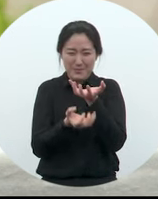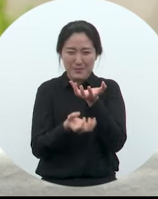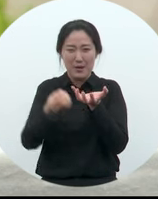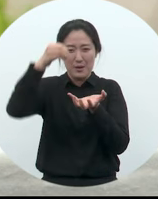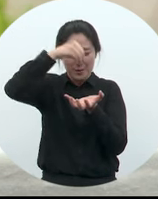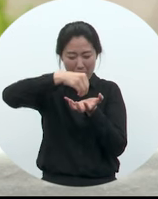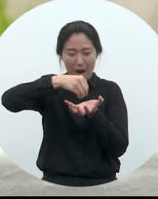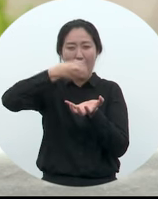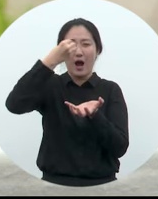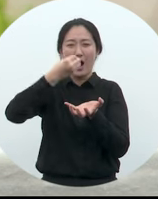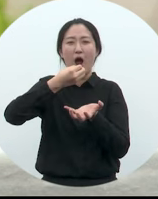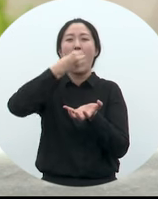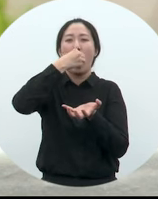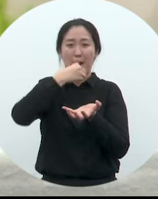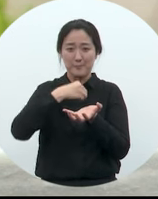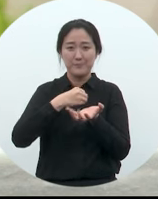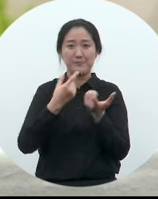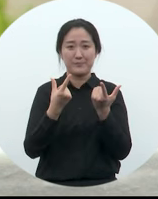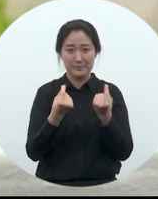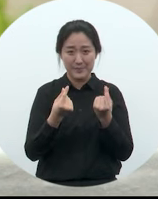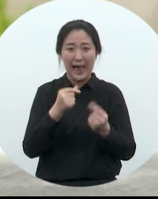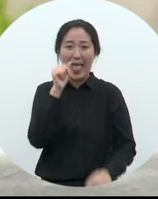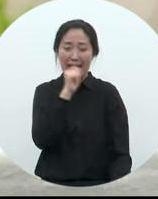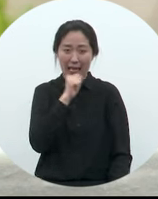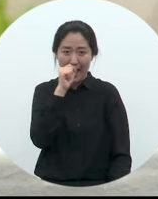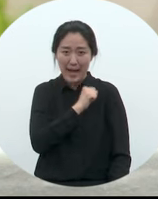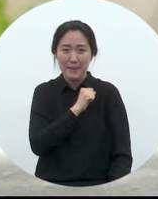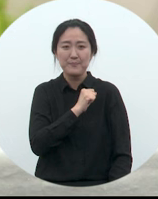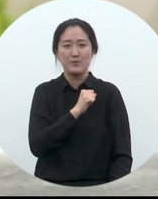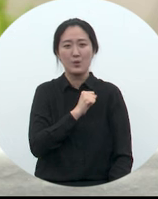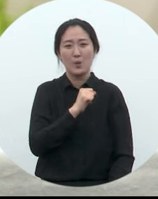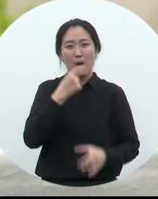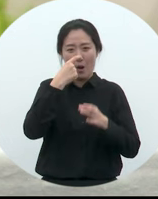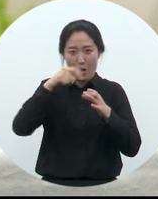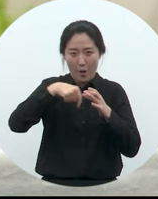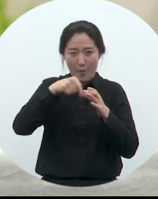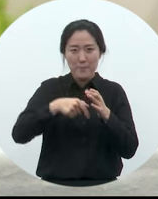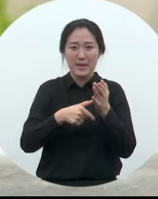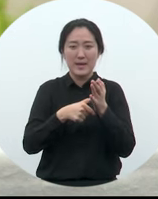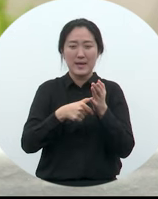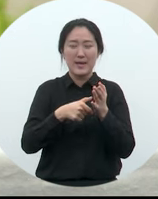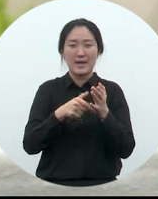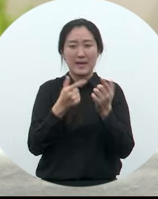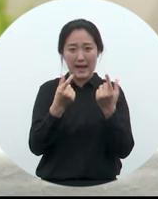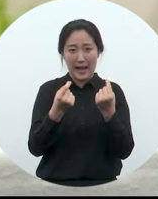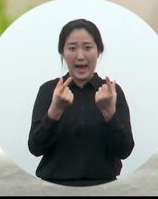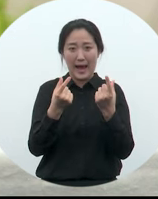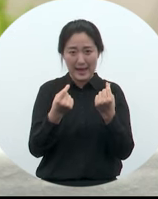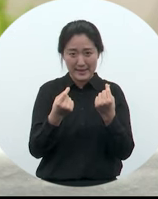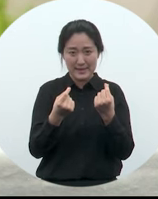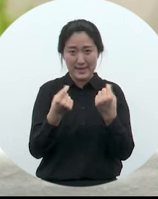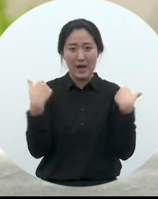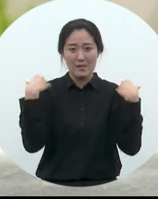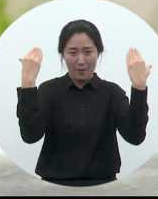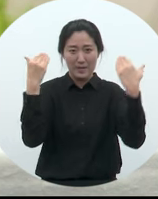거 있죠? 그리고 청량 음료, 그 다음에 아이스크림이나 커피, 홍차, 이런 카페인 들어간 음료 같은